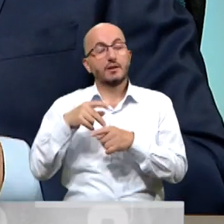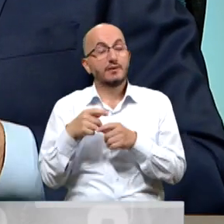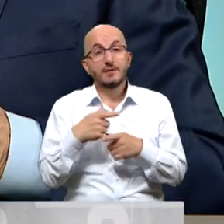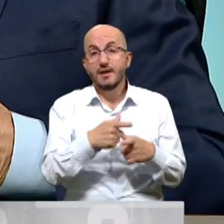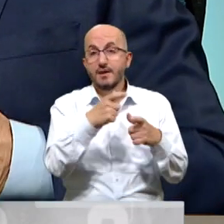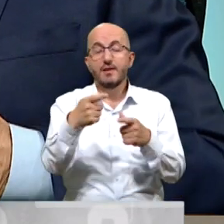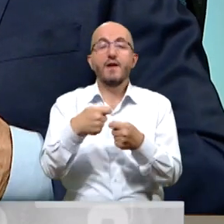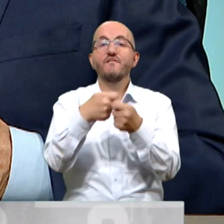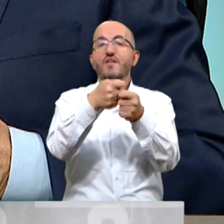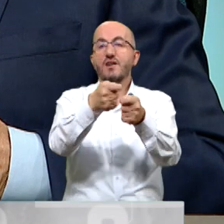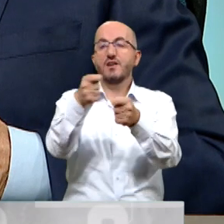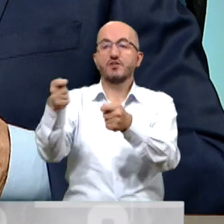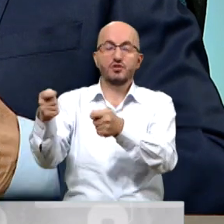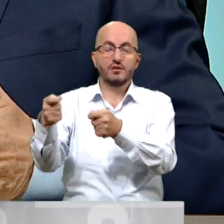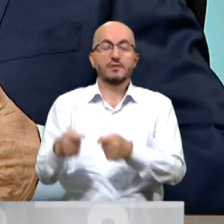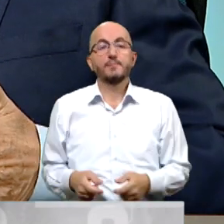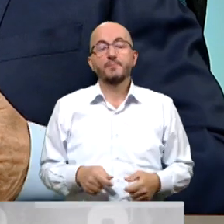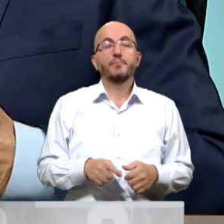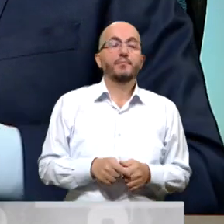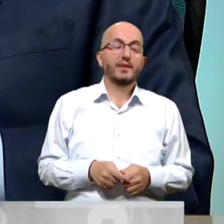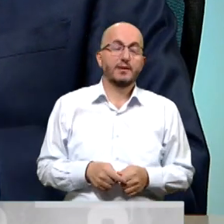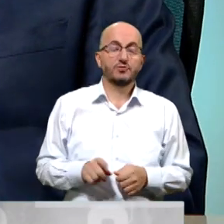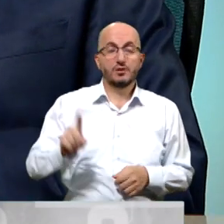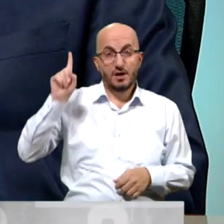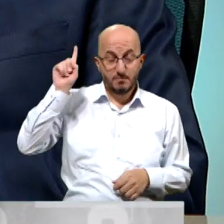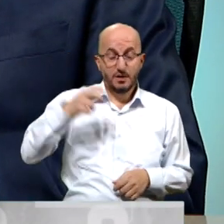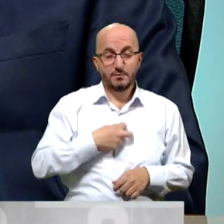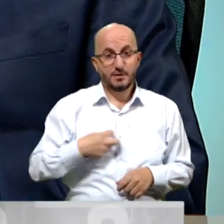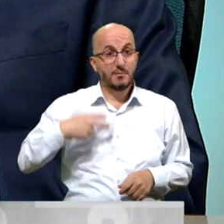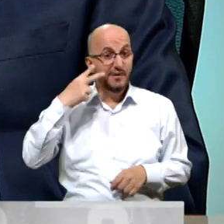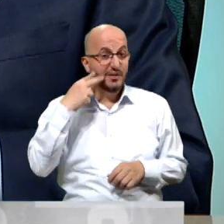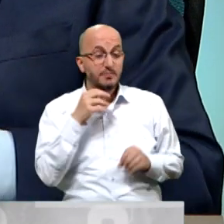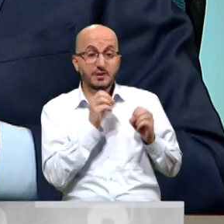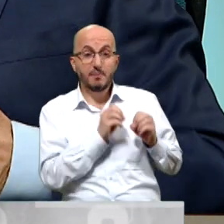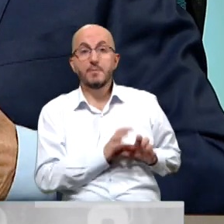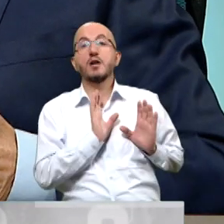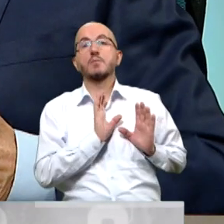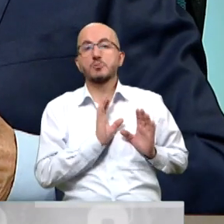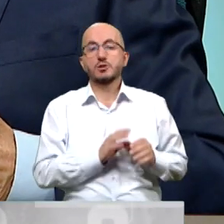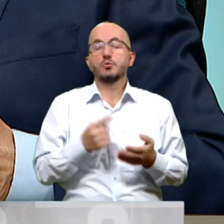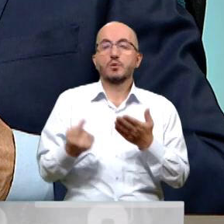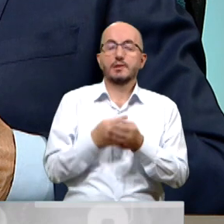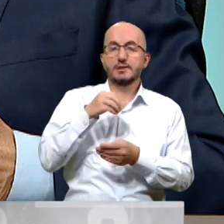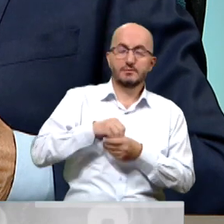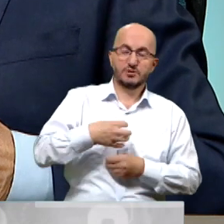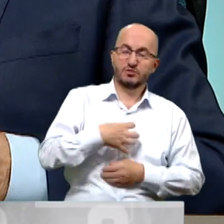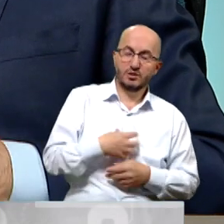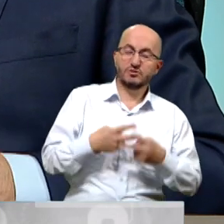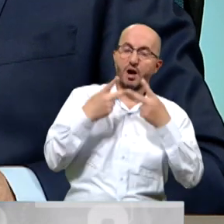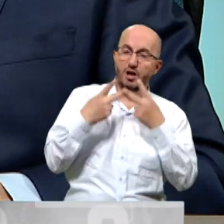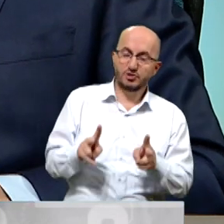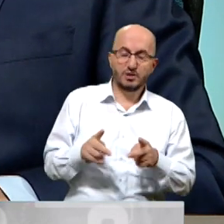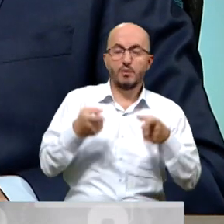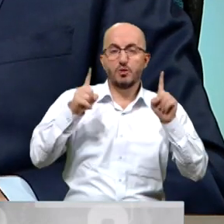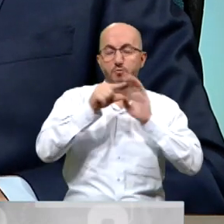nerelere verileceğini Cenab-ı Hak peygamberimize de bırakmamış. Bizzat Kur'an-ı Kerim'de kendisi